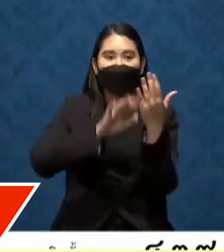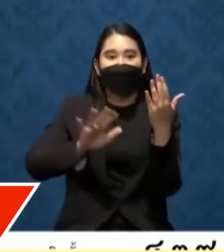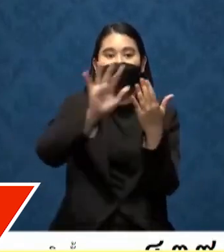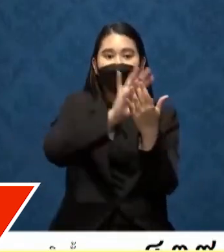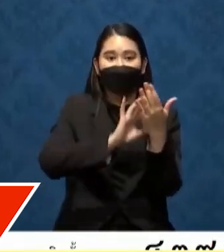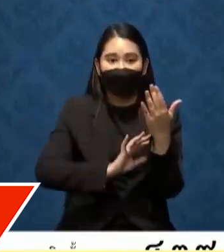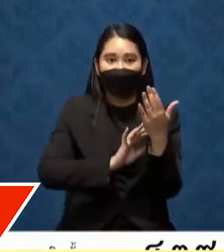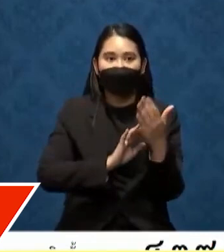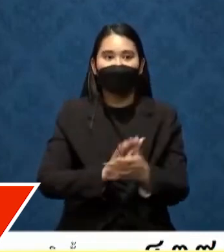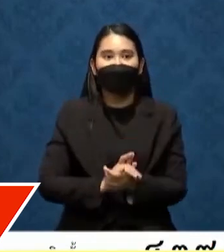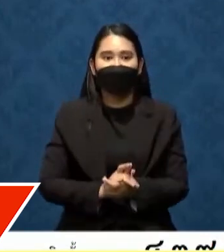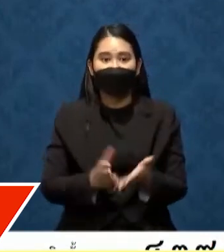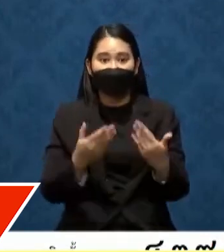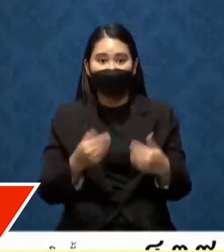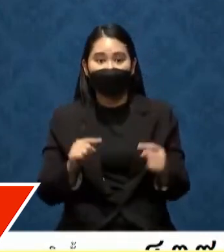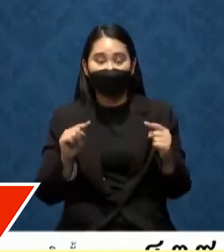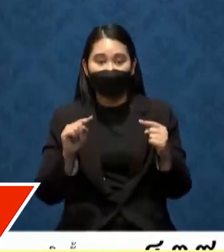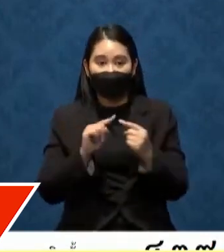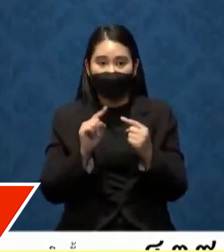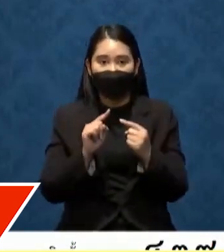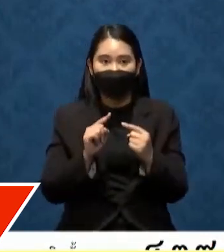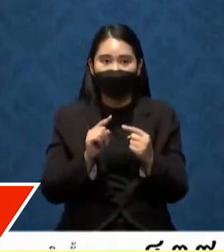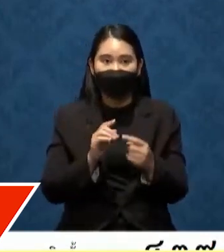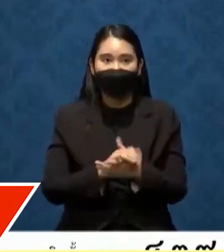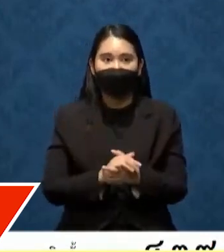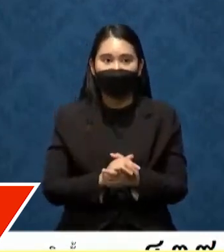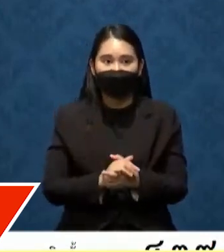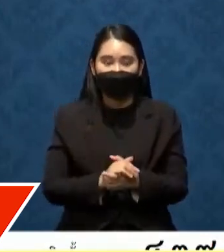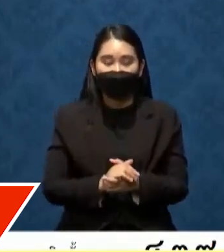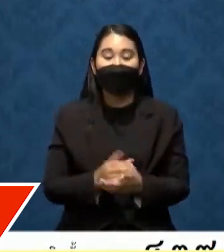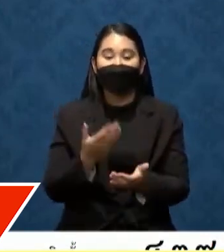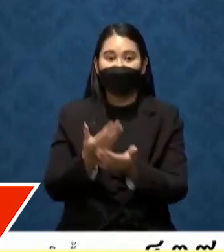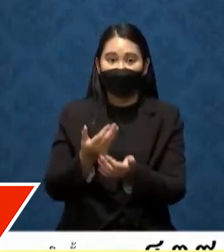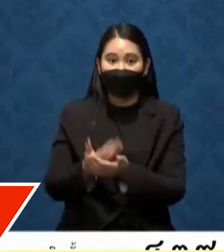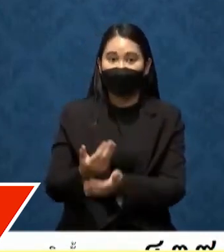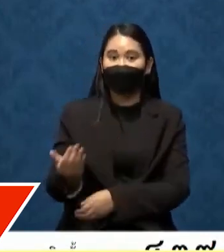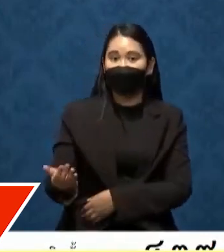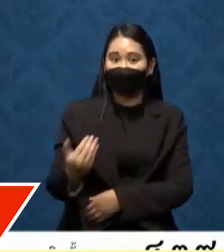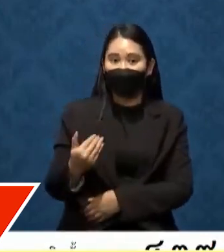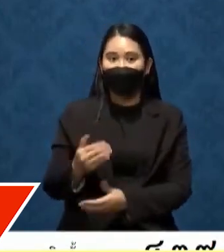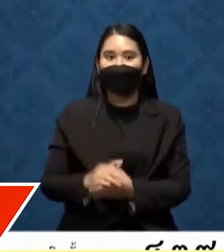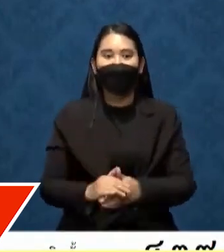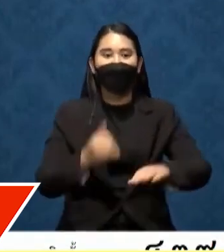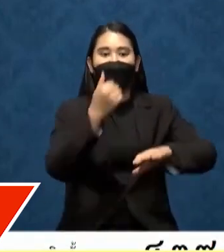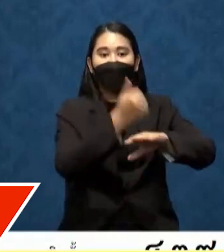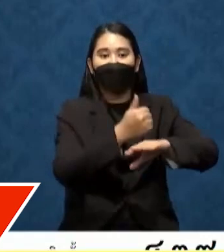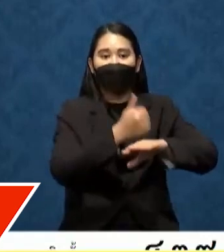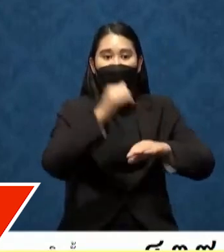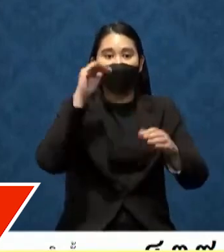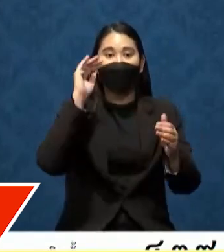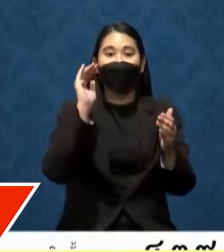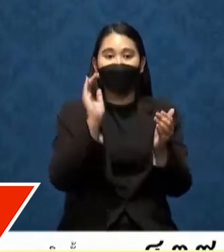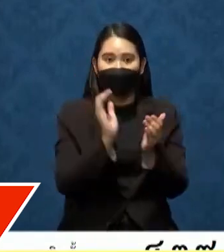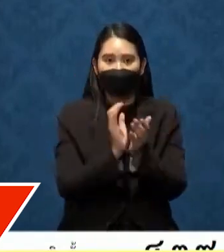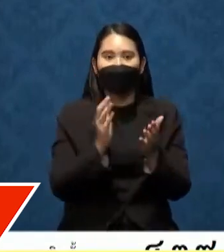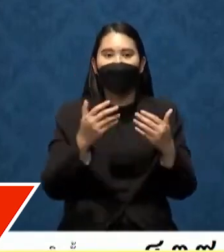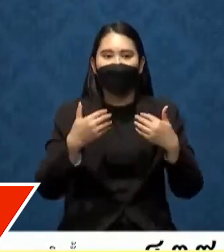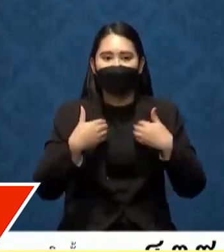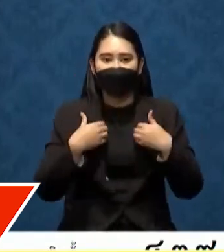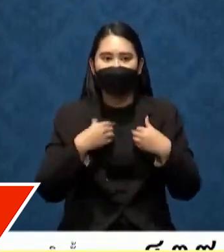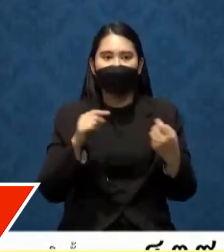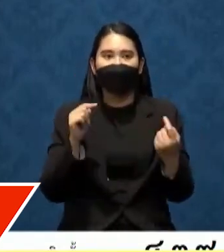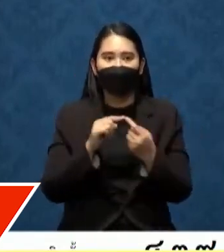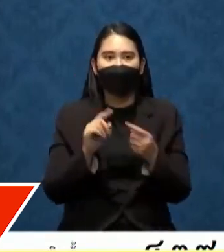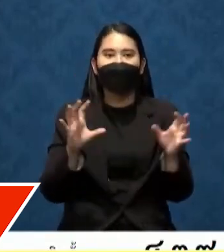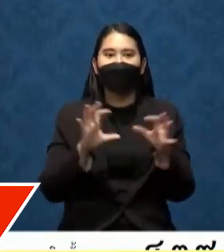ต่างๆที่ไล่จับประชาชนอยู่ตอนนี้ข้างล่างรีดเลือดจากปูข้างบนเนี่ยนะฮะตำรวจก็ไปรีดเลือดนะครับจากขบ